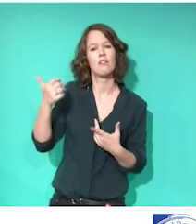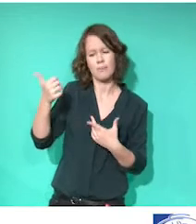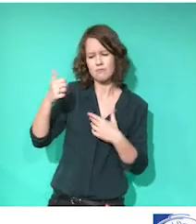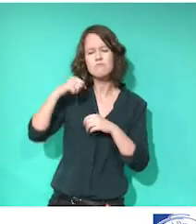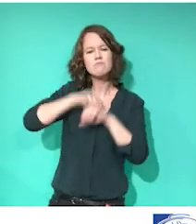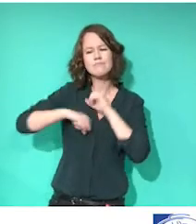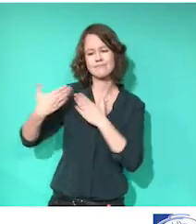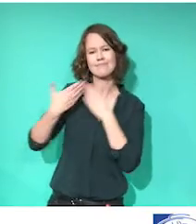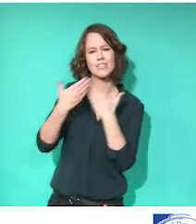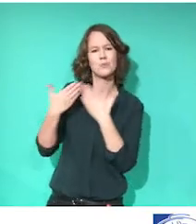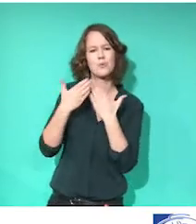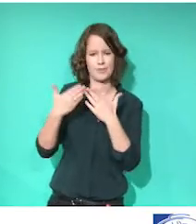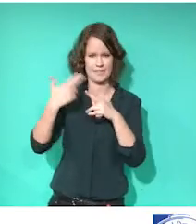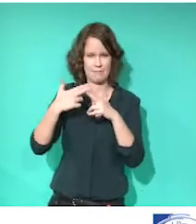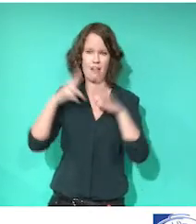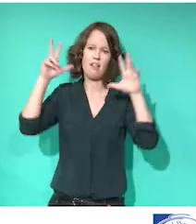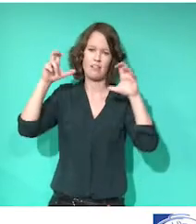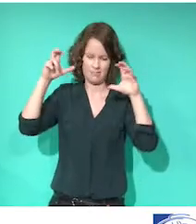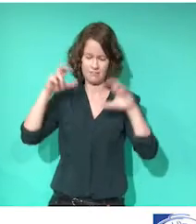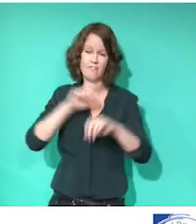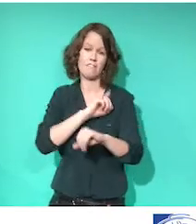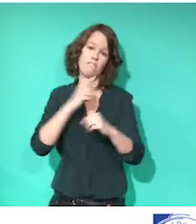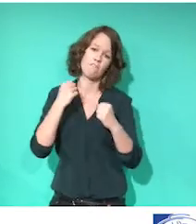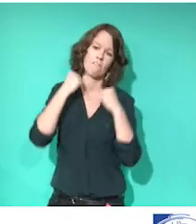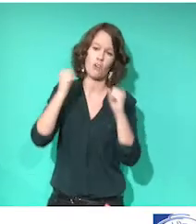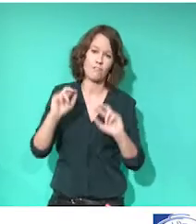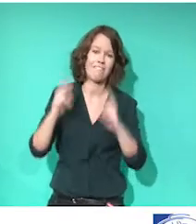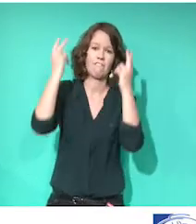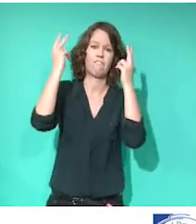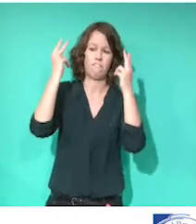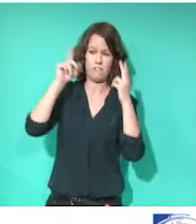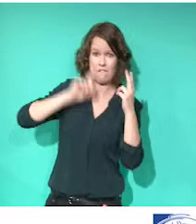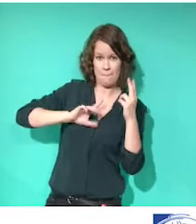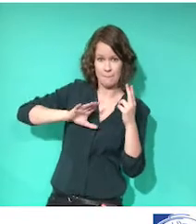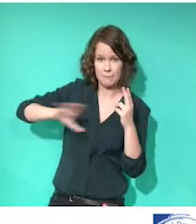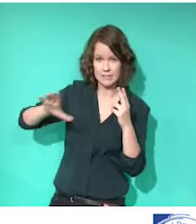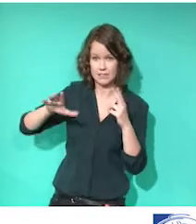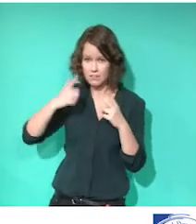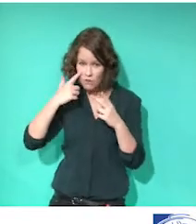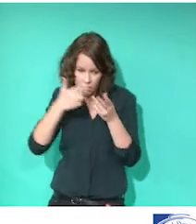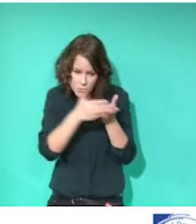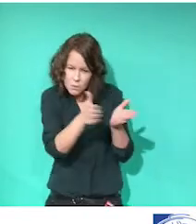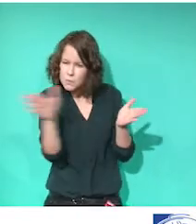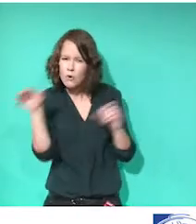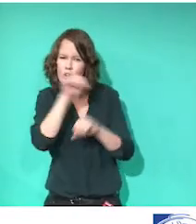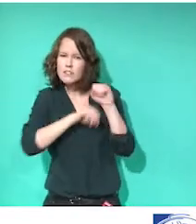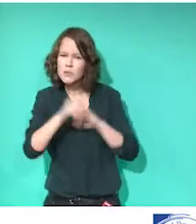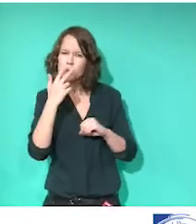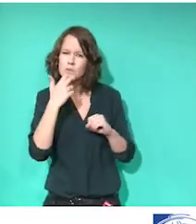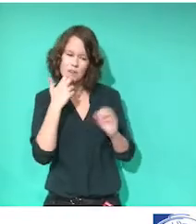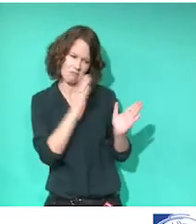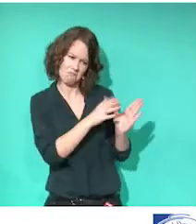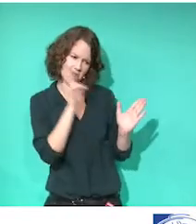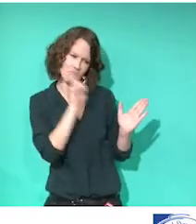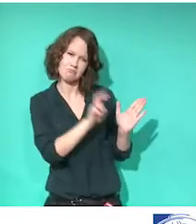féminin, établit un panorama de la place des femmes dans les organisations de la société civile. Claire Guichet, que je